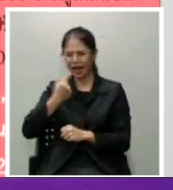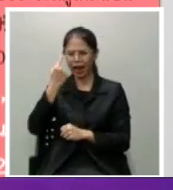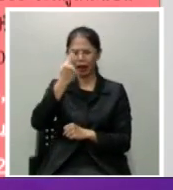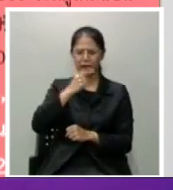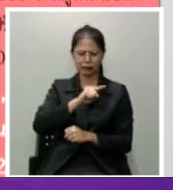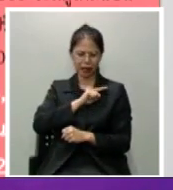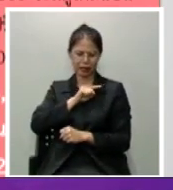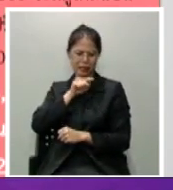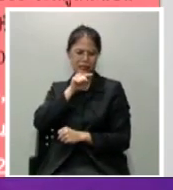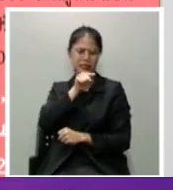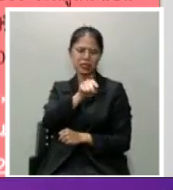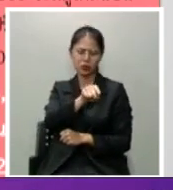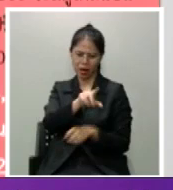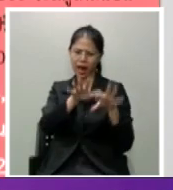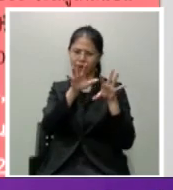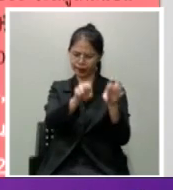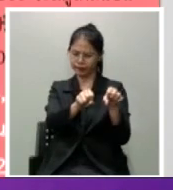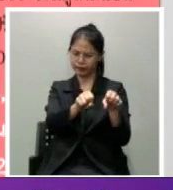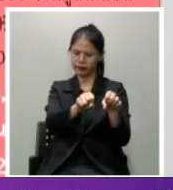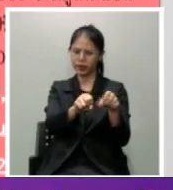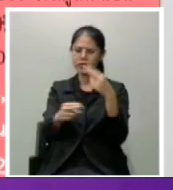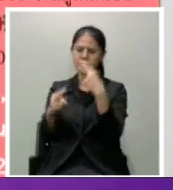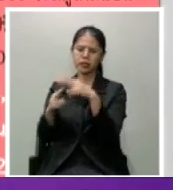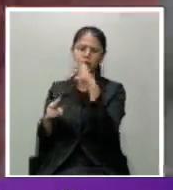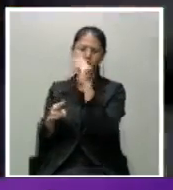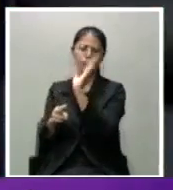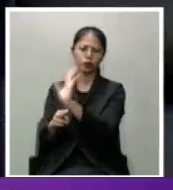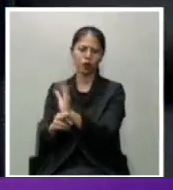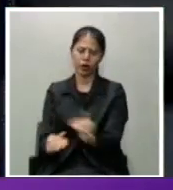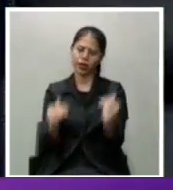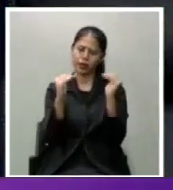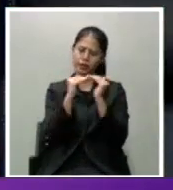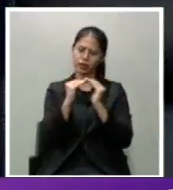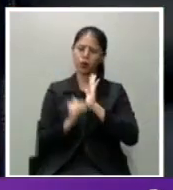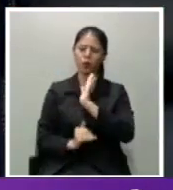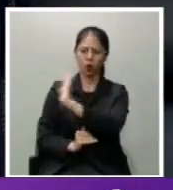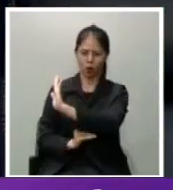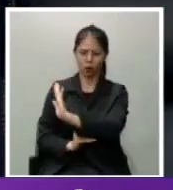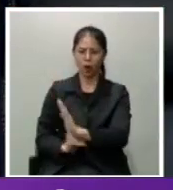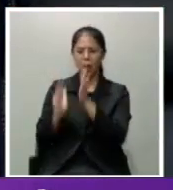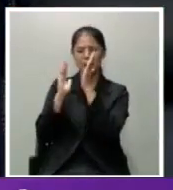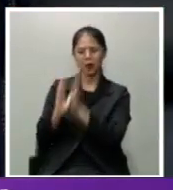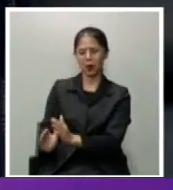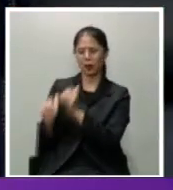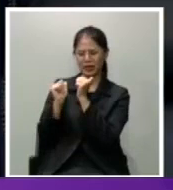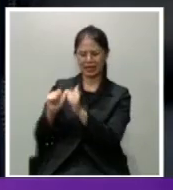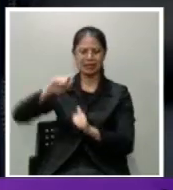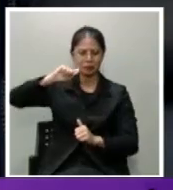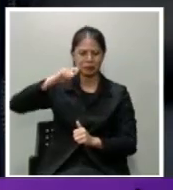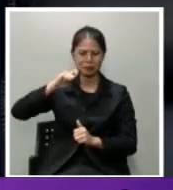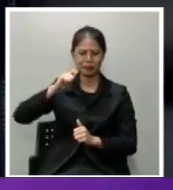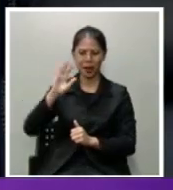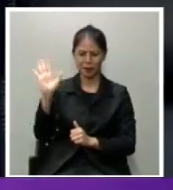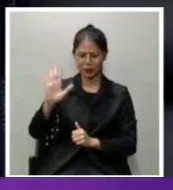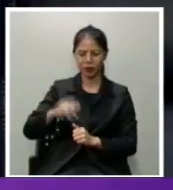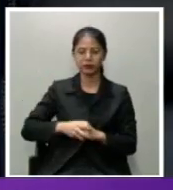ก็ช่างอย่าไปเอาชื่อเขามาพูดต้องถือว่าเป็นสิทธิ์เขาเป็นพลเมืองดีอย่าอิจฉาอย่าริ